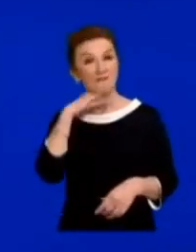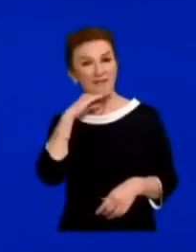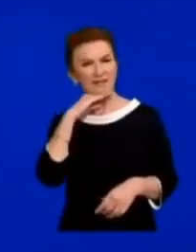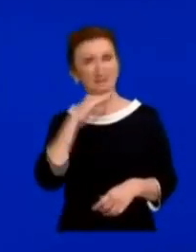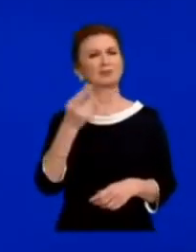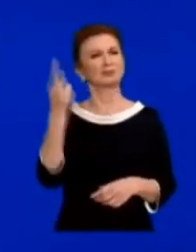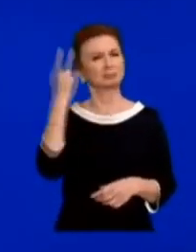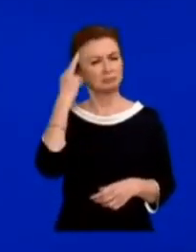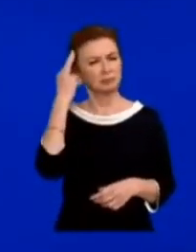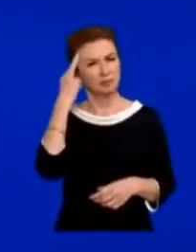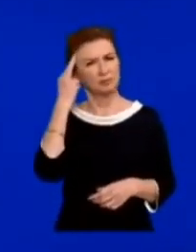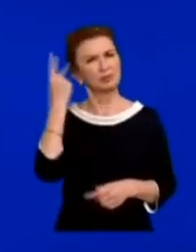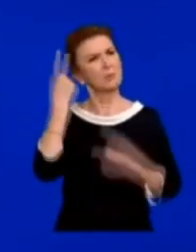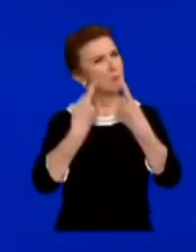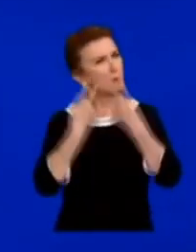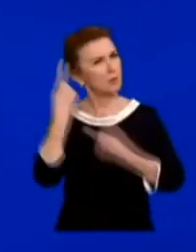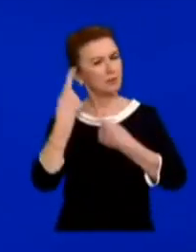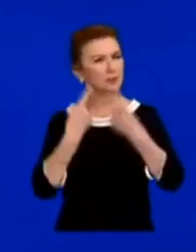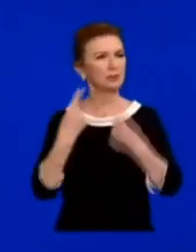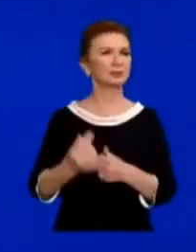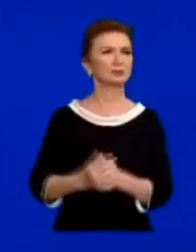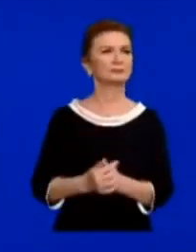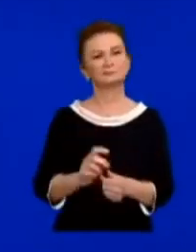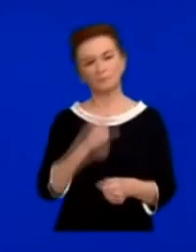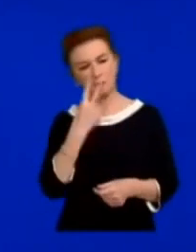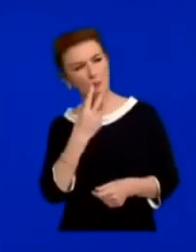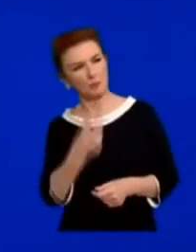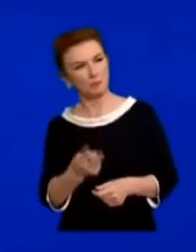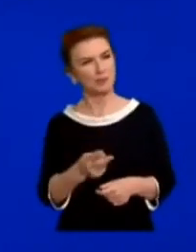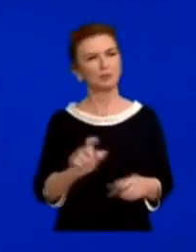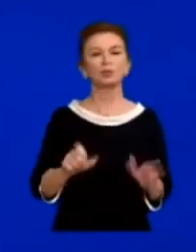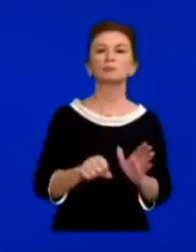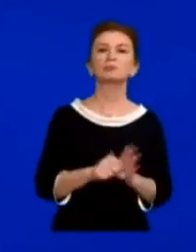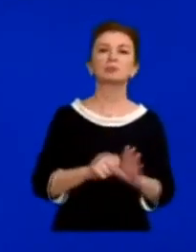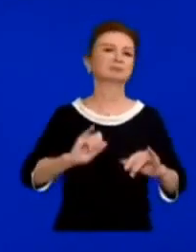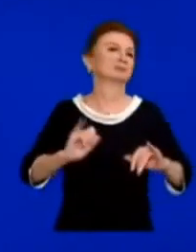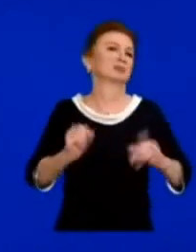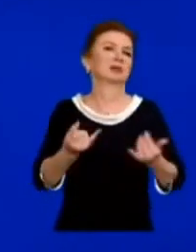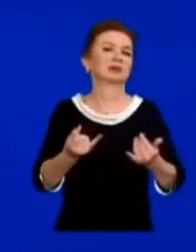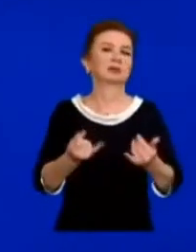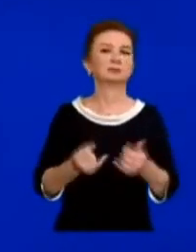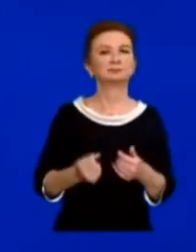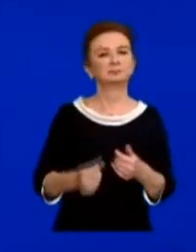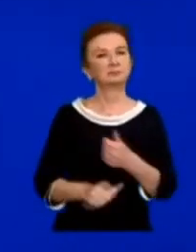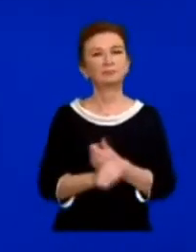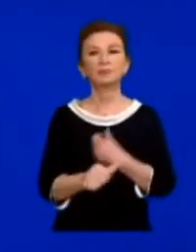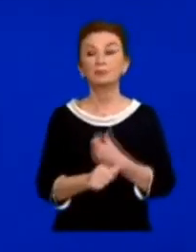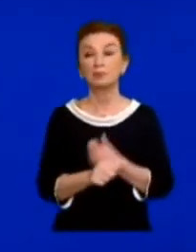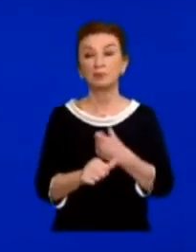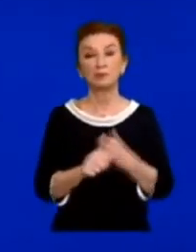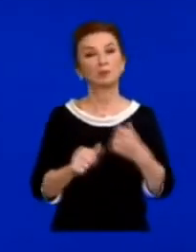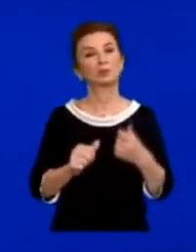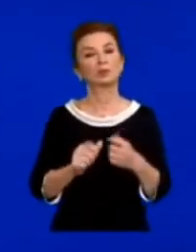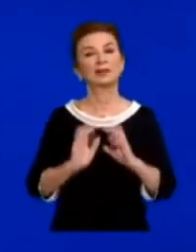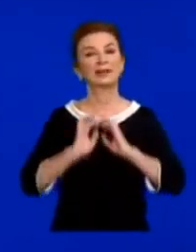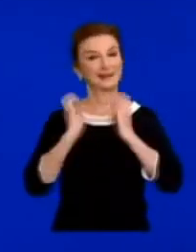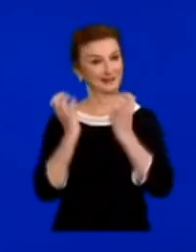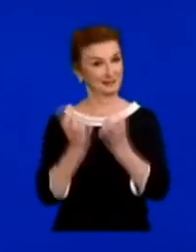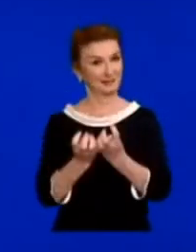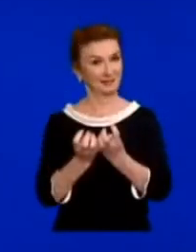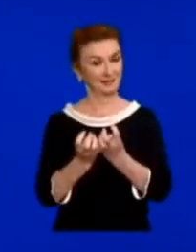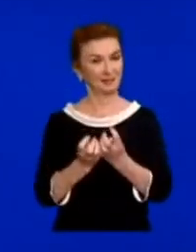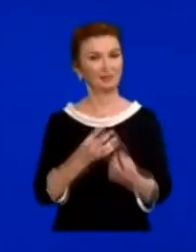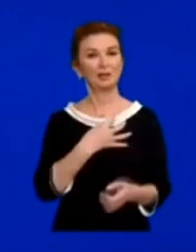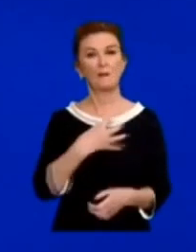rozsądek, żeby zastanowić się i popatrzeć na to, do jakiego stanu doprowadza tutaj w tym przypadku Senat i